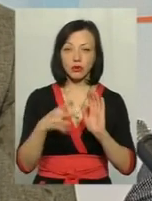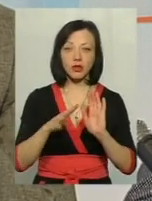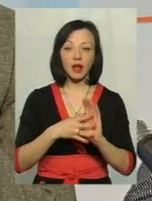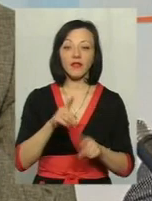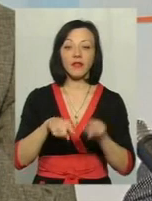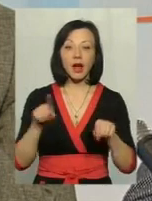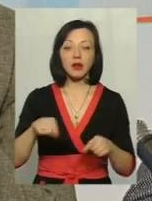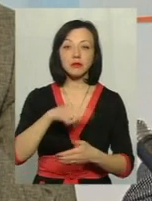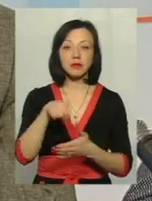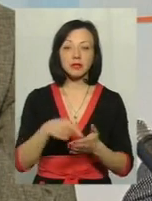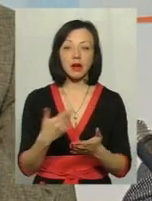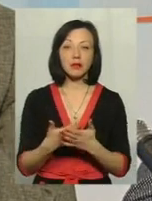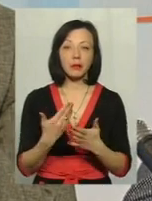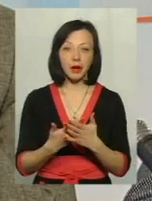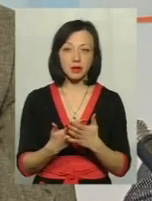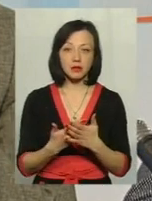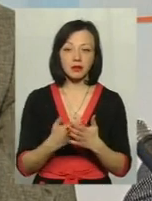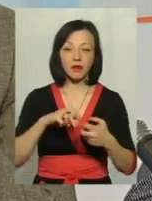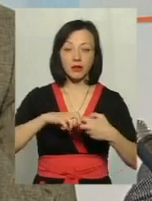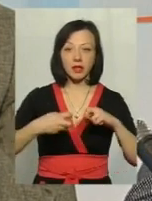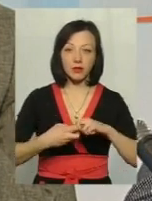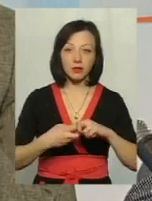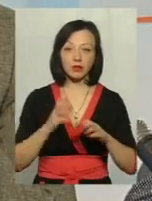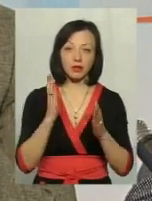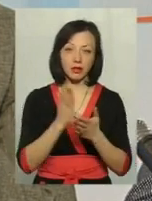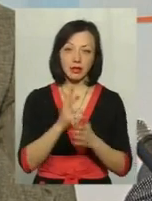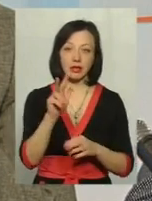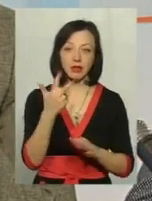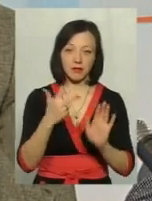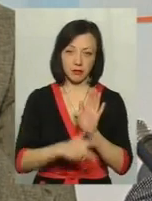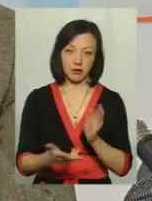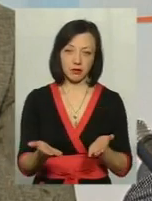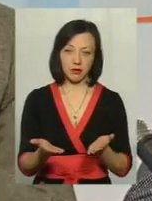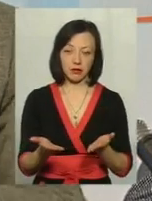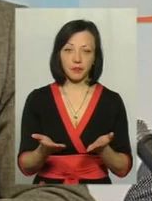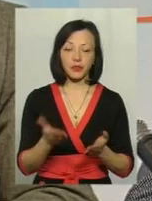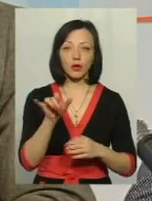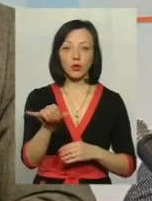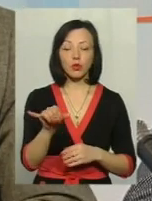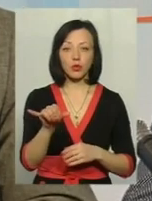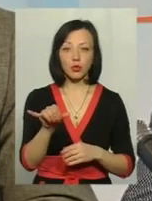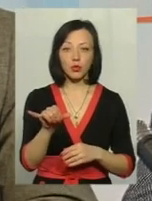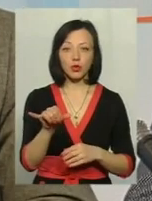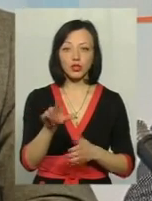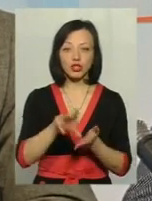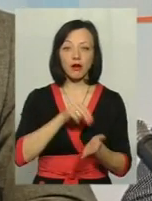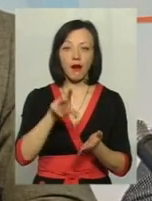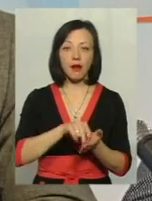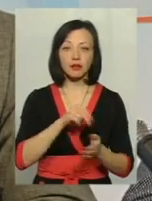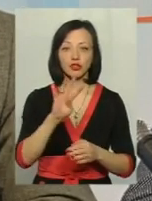у деяких містах, наприклад, у Івано-Франківську він доходить до 3,80, у